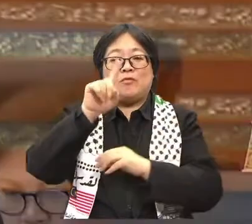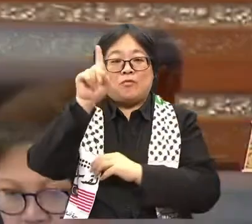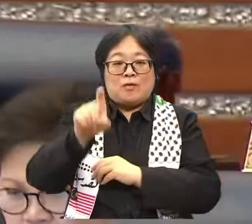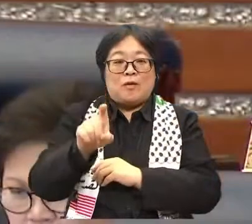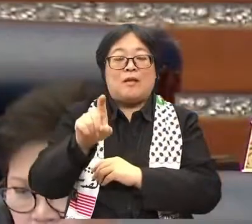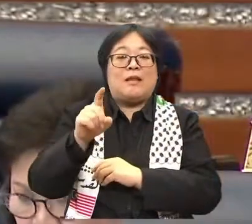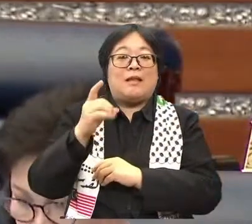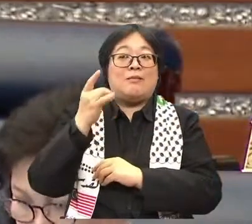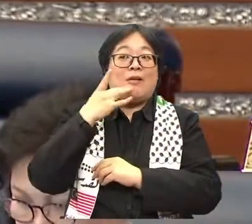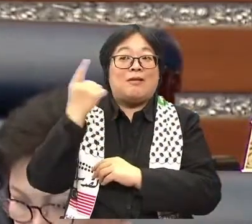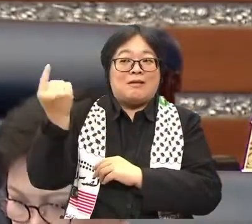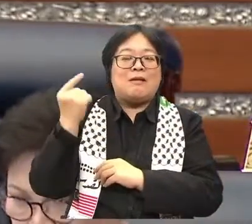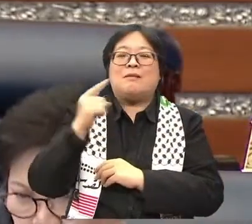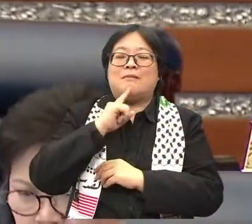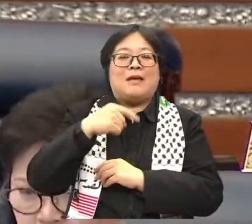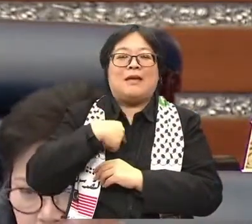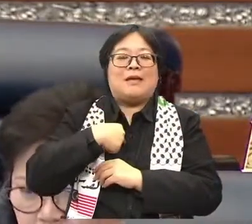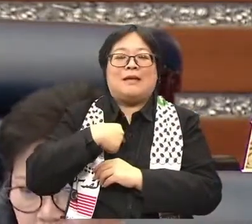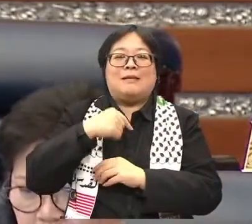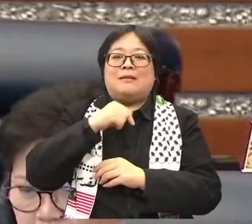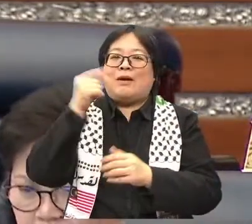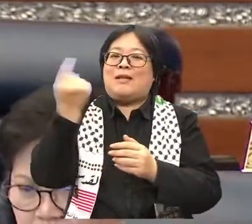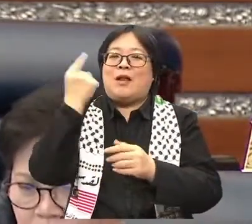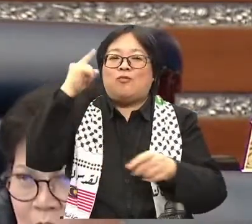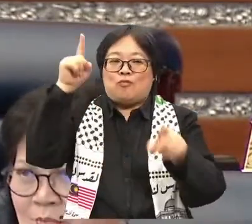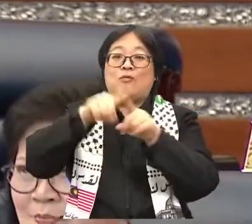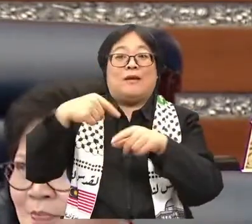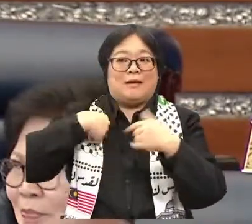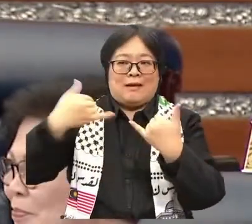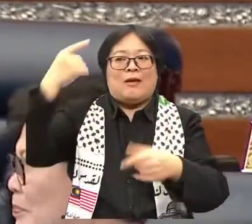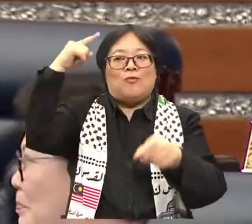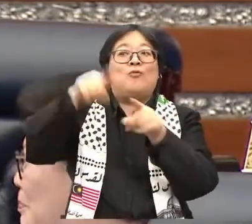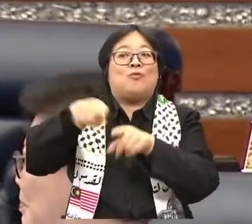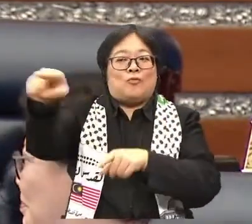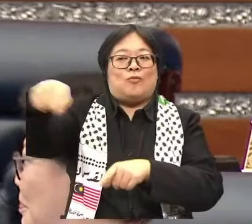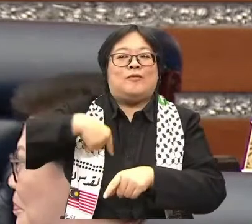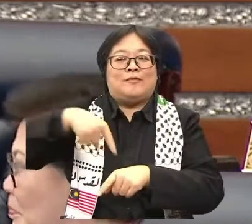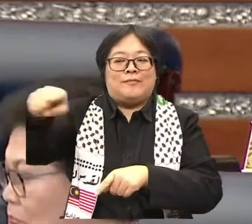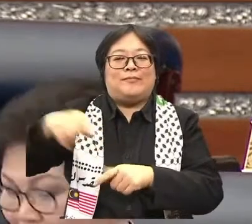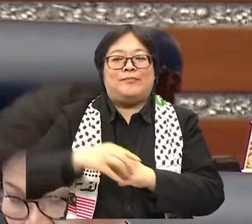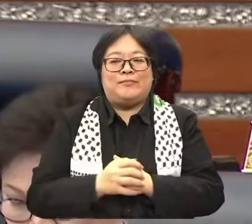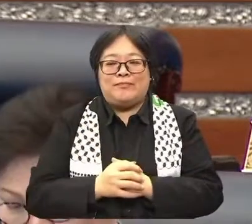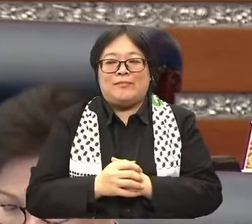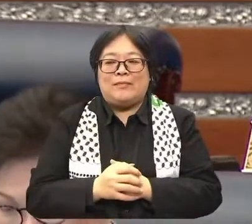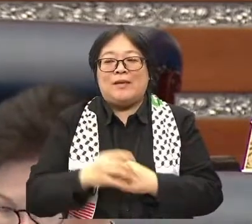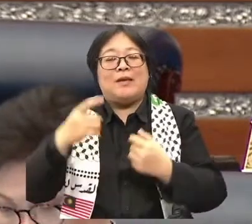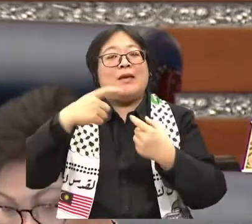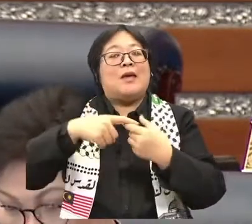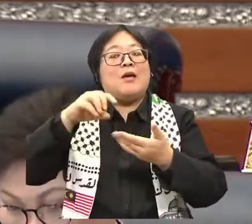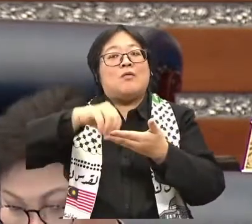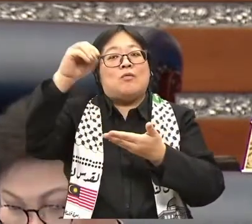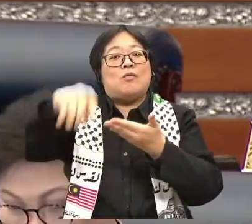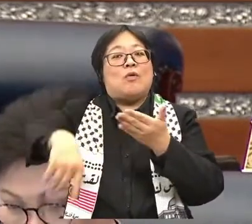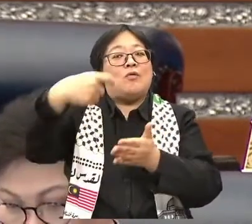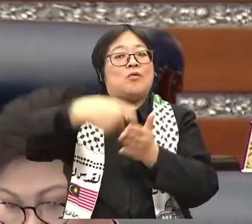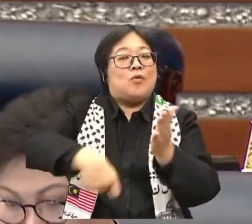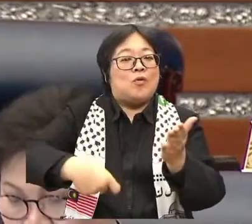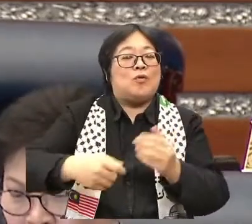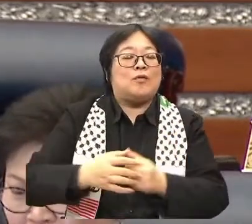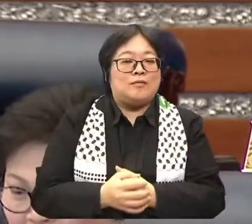berhormat alostar jarang sekali saya setuju dengan alostar kali ini kita bersetuju sama-sama berkenaan dengan pemansuhan kutipan